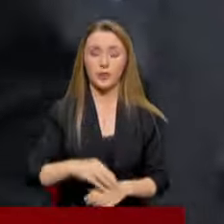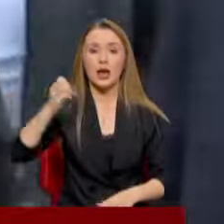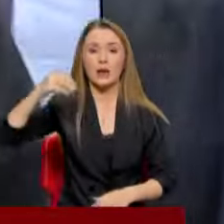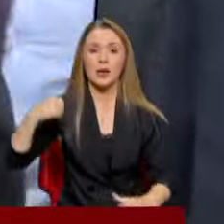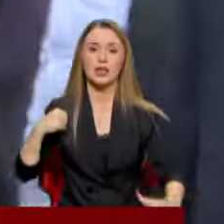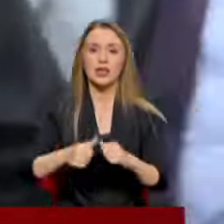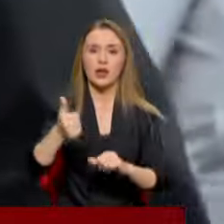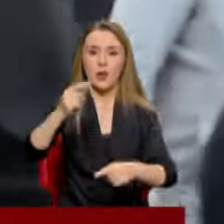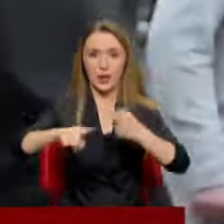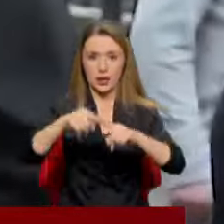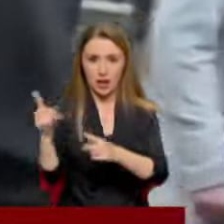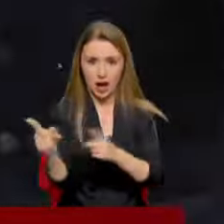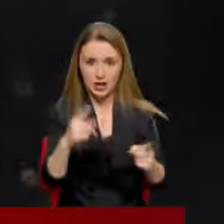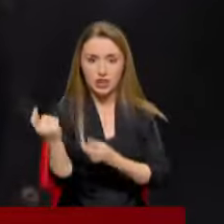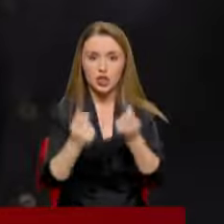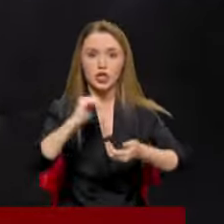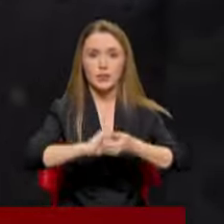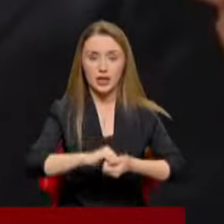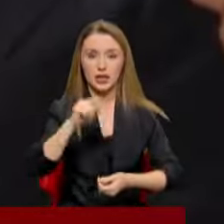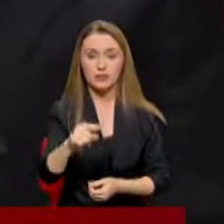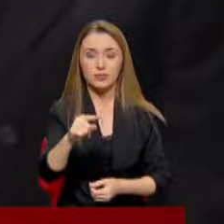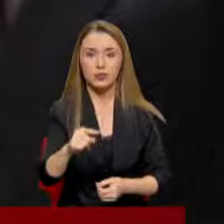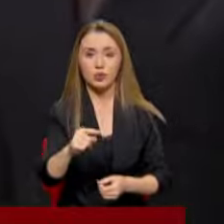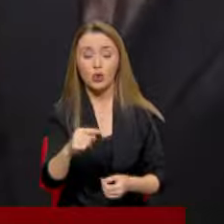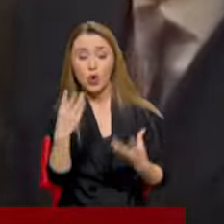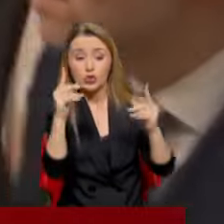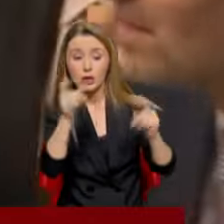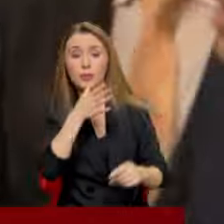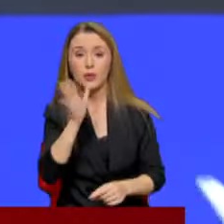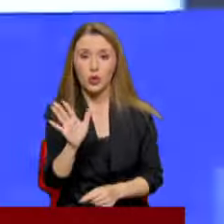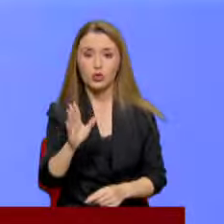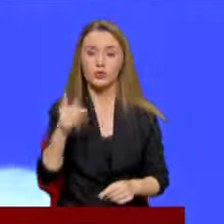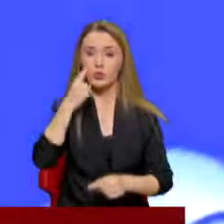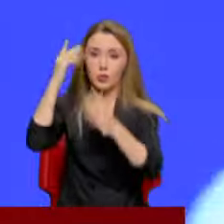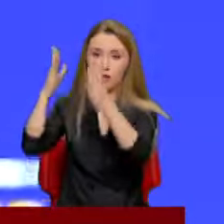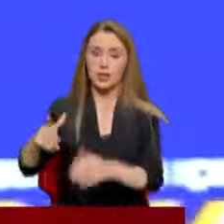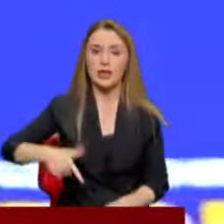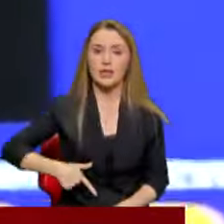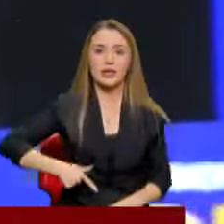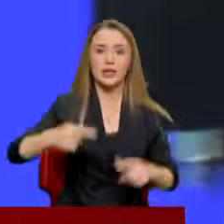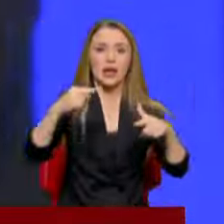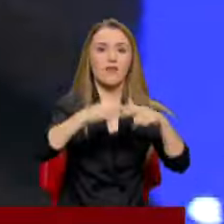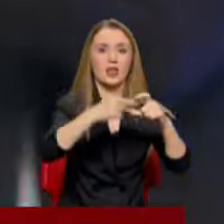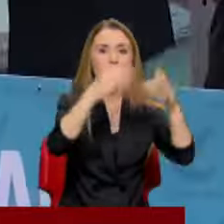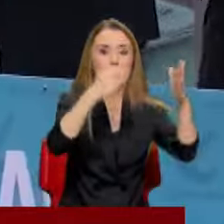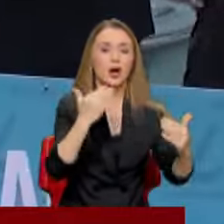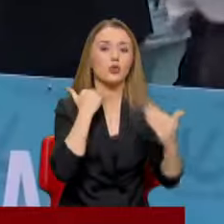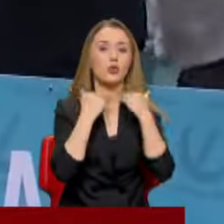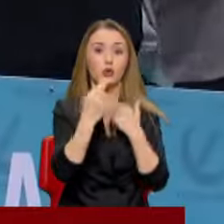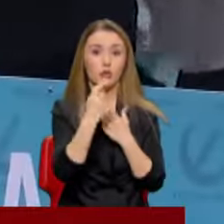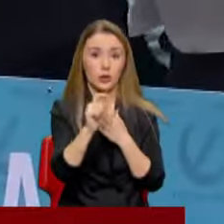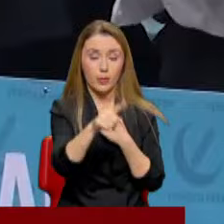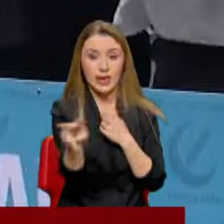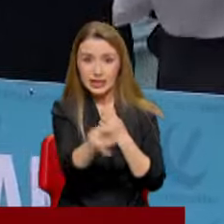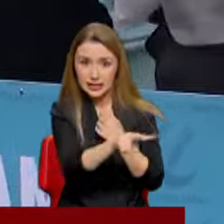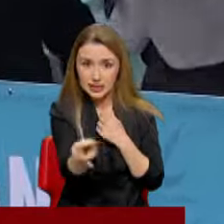yeniden Refah Partisi arasındaki işbirliği düğümü henüz çözülemedi Cumhurbaşkanı Erdoğan İzmir'de Fatih Erbakan Yozgat'ta konuştu Ama